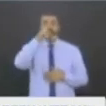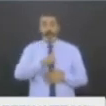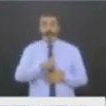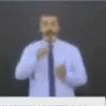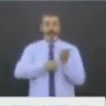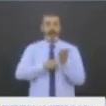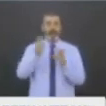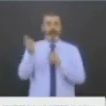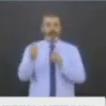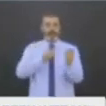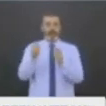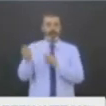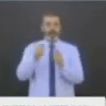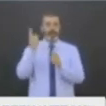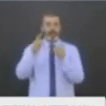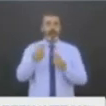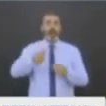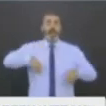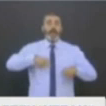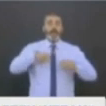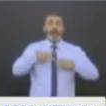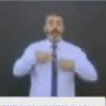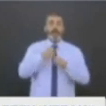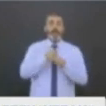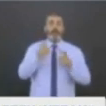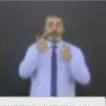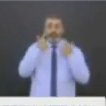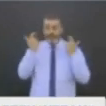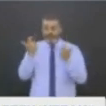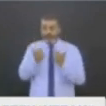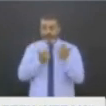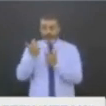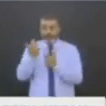επένδυση βάσει ενός συγκεκριμένου σχεδίου, η δουλειά της πολιτείας είναι να ελέγξει ότι θα κάνει